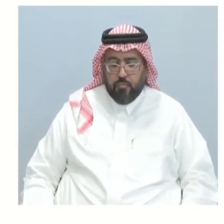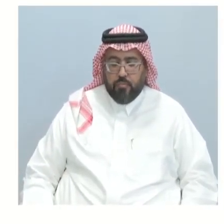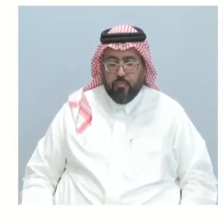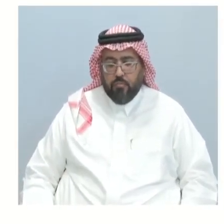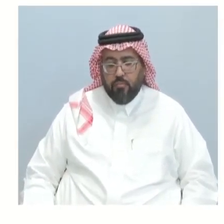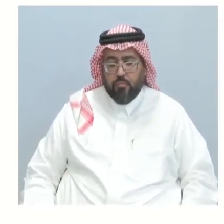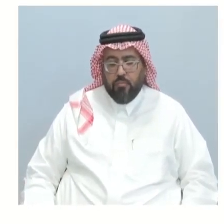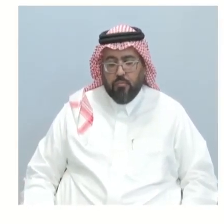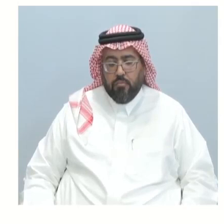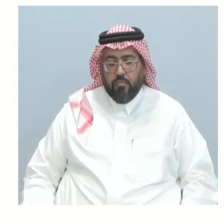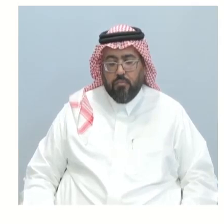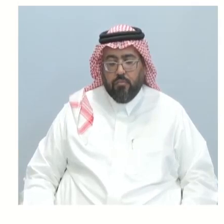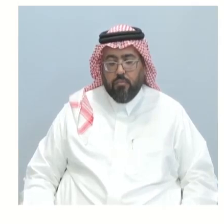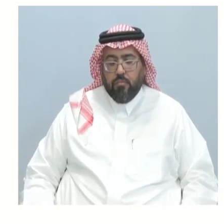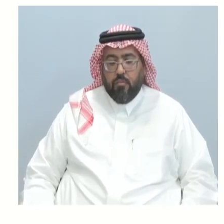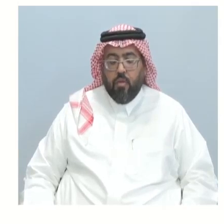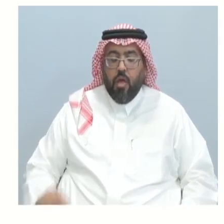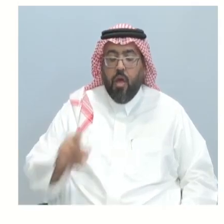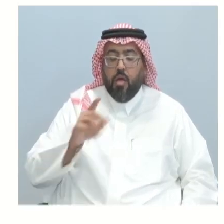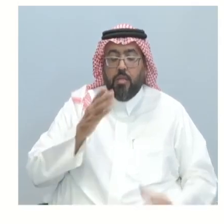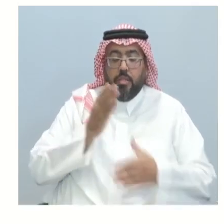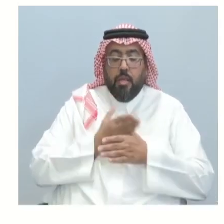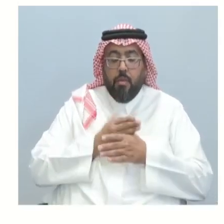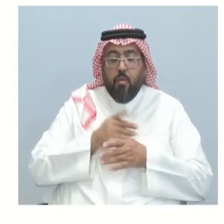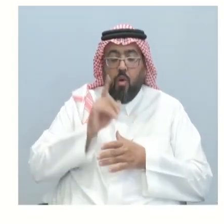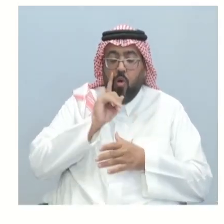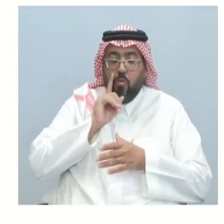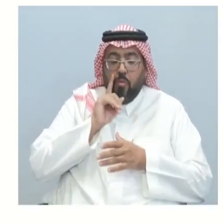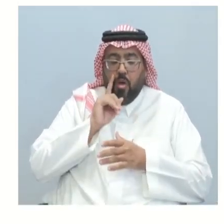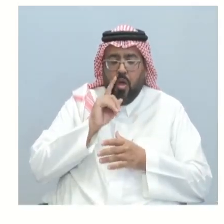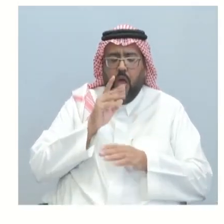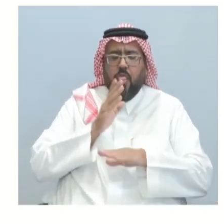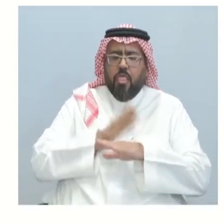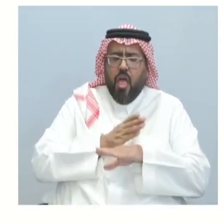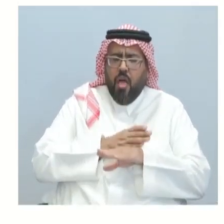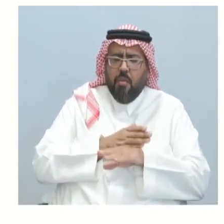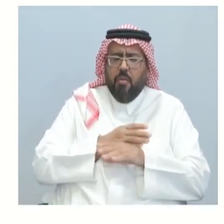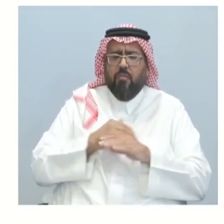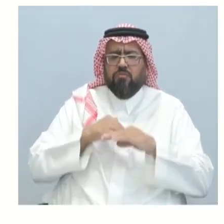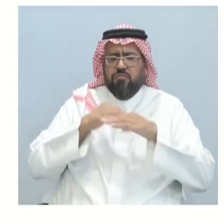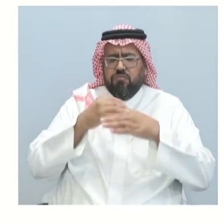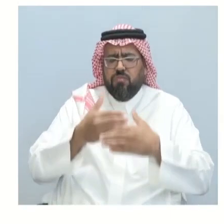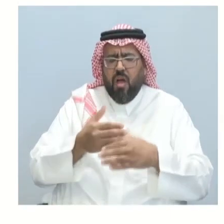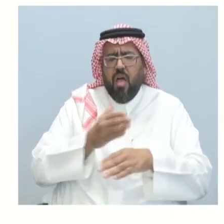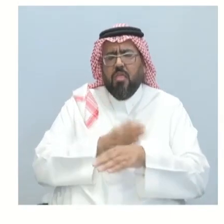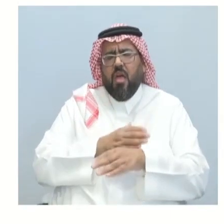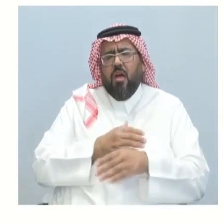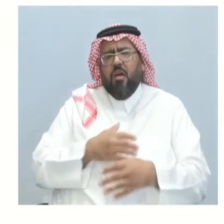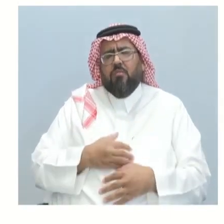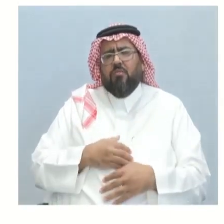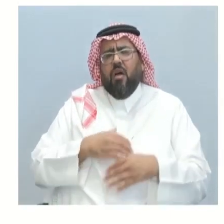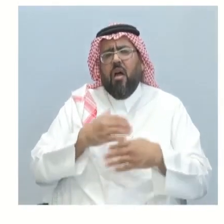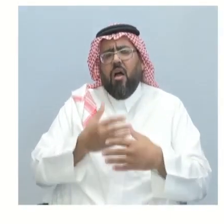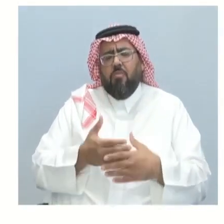سبحانه وتعالى لان الام كان لها من التعب والمعا في